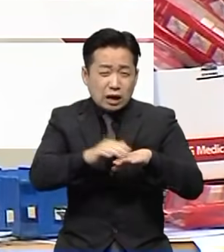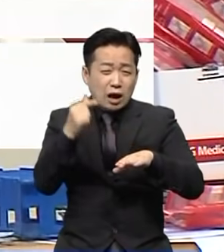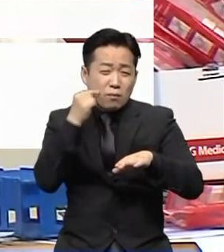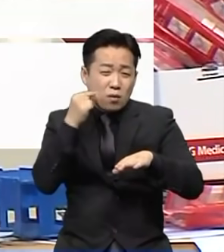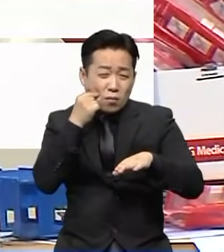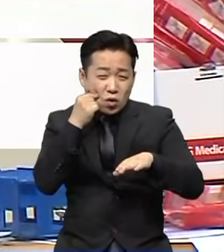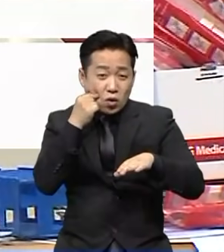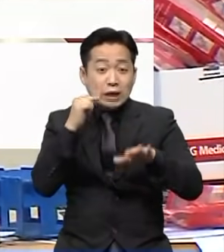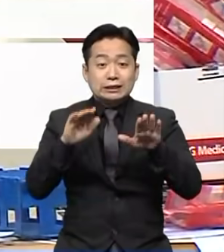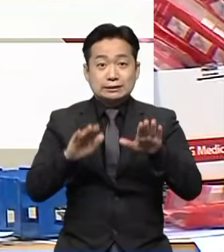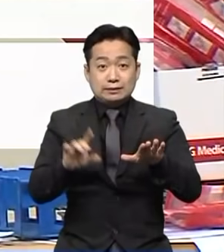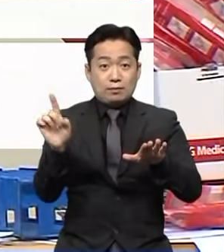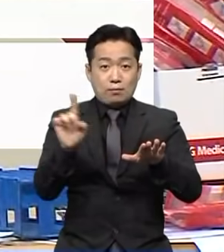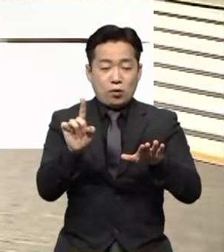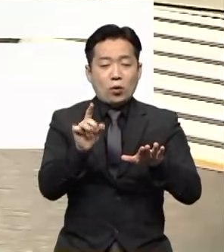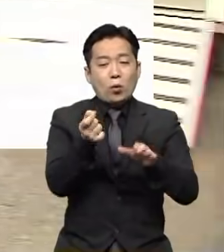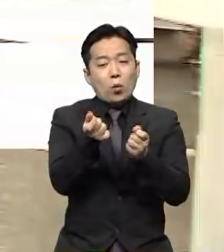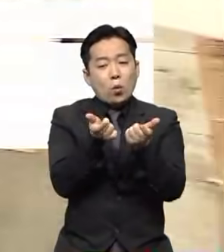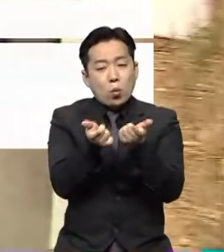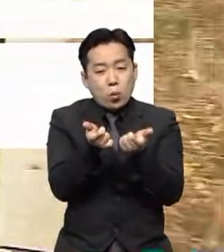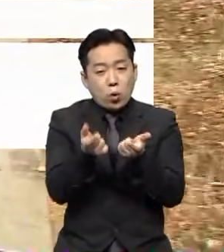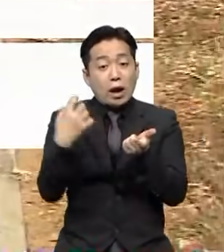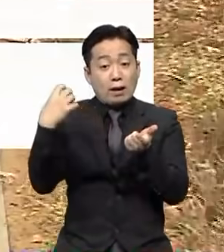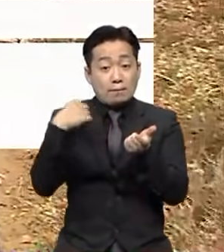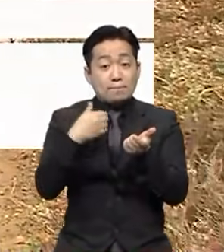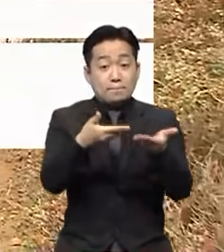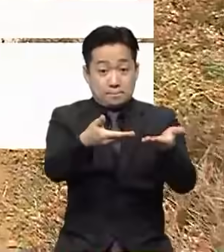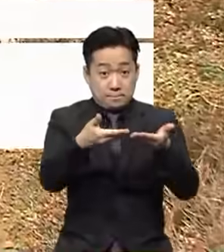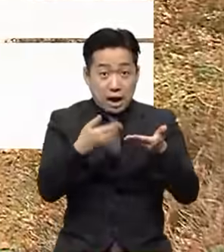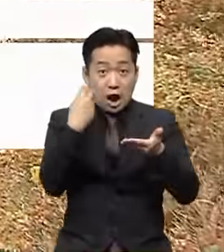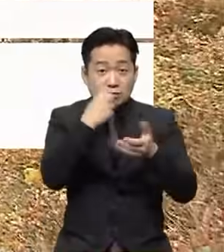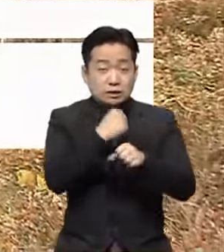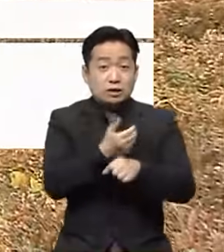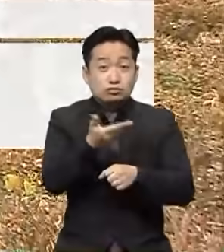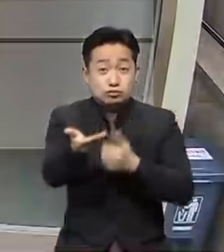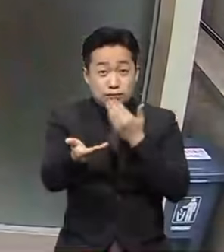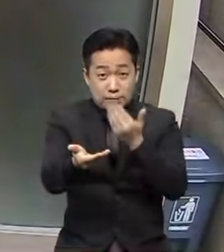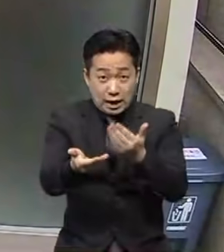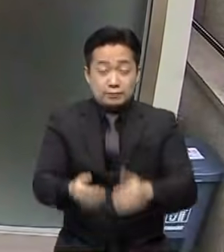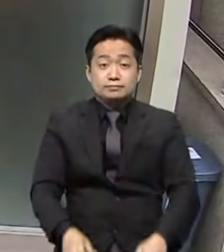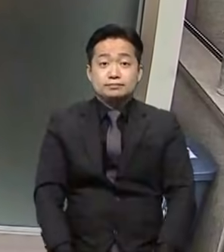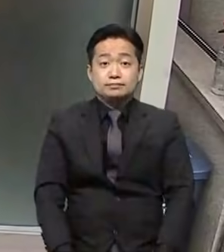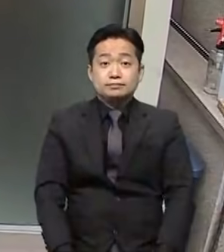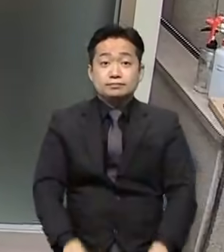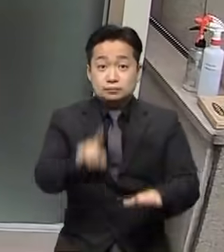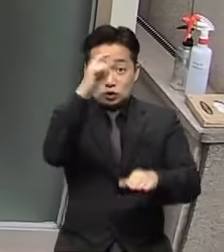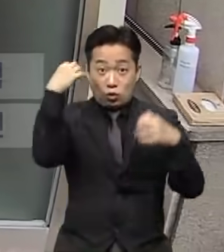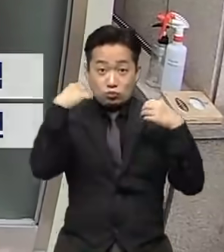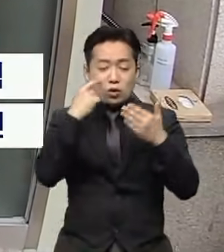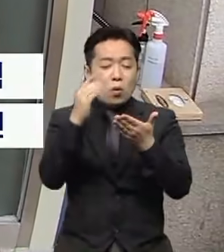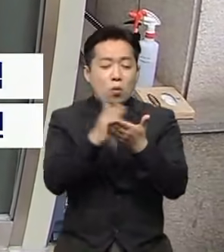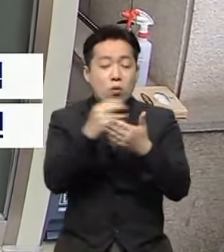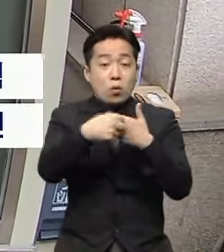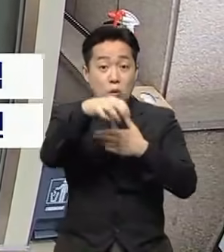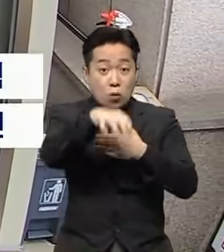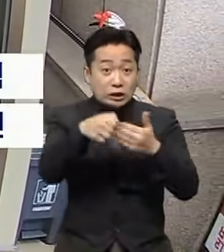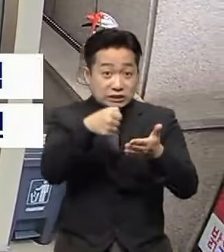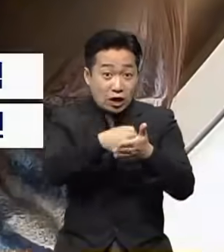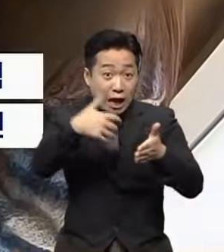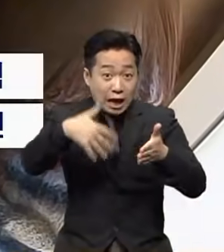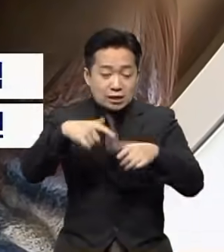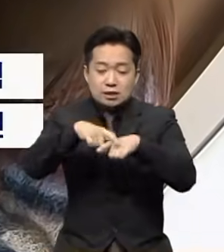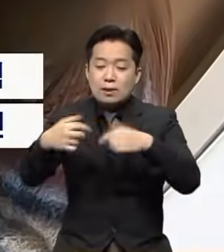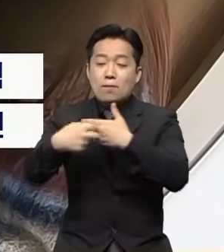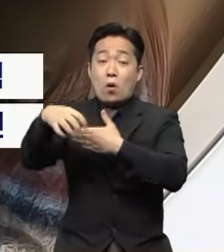없는데 저희가 그런 것을 좀 담당해서 검사를 할 수 있을 것 같습니다. 정부는 선별진료소로 지정되지 않은